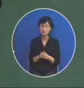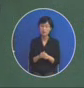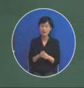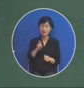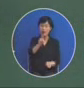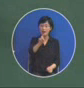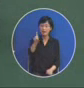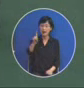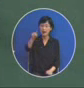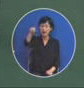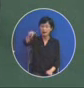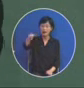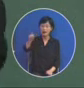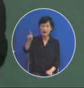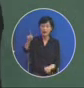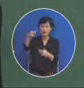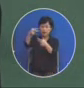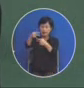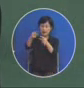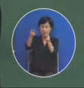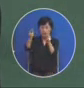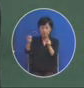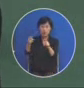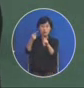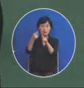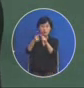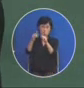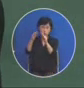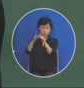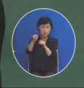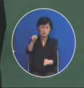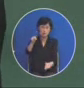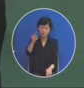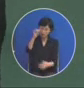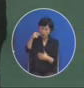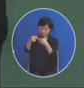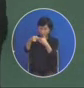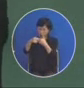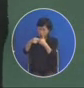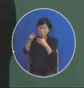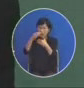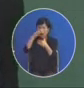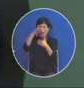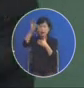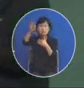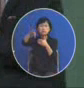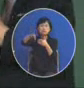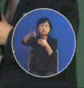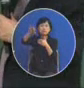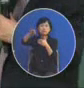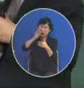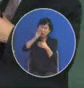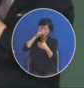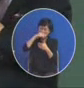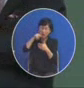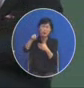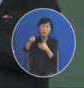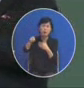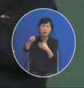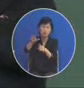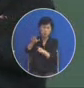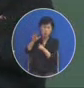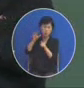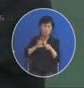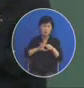마가 다락방 교회를 통해 가지고 전 세계 살렸어요. Now through the church of Mark's Upper Room, that seemed like